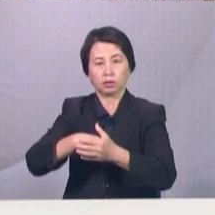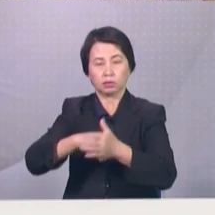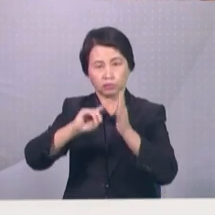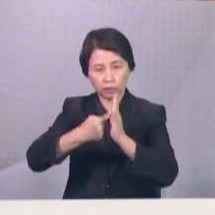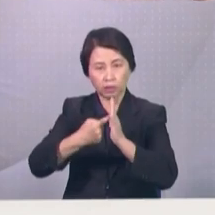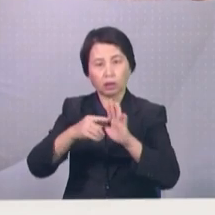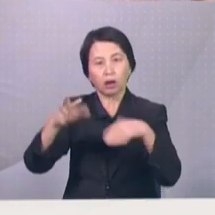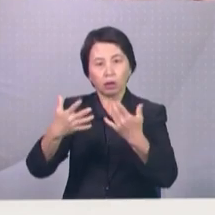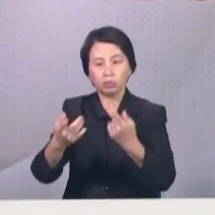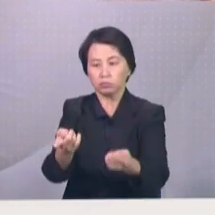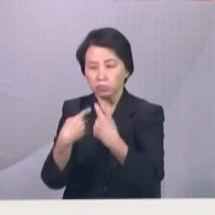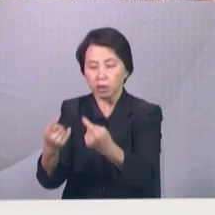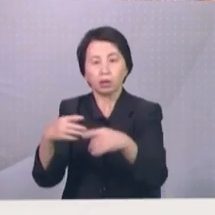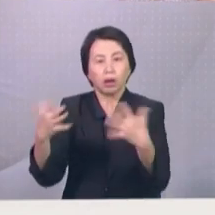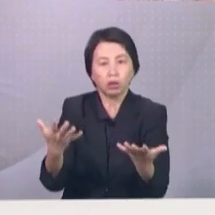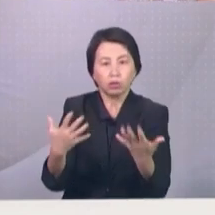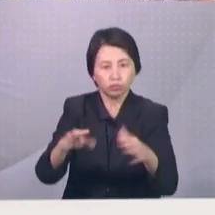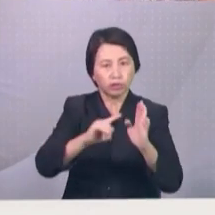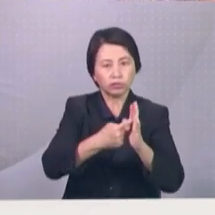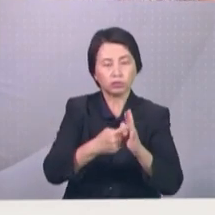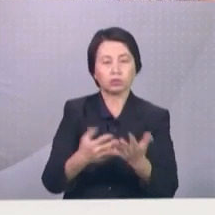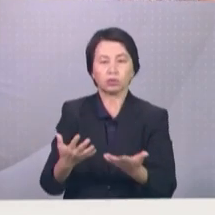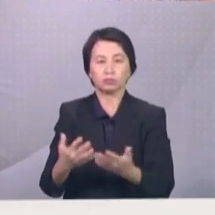maklum balasnya? Itu saja. Okey.